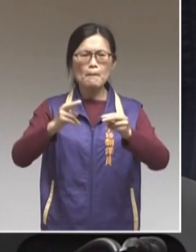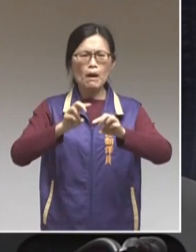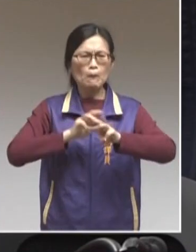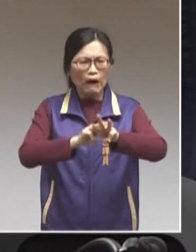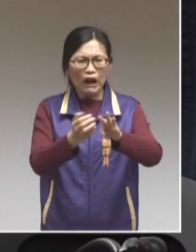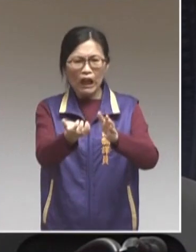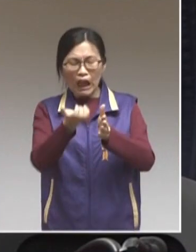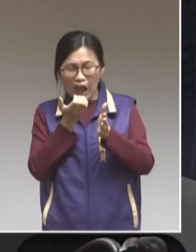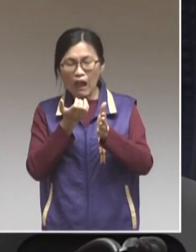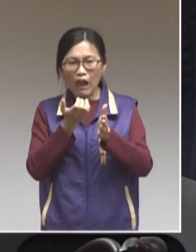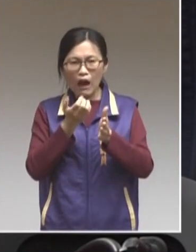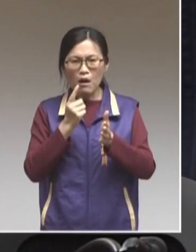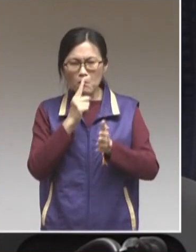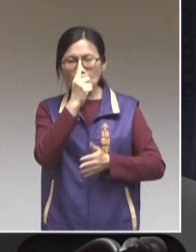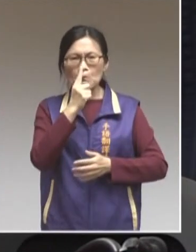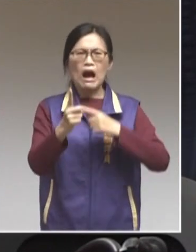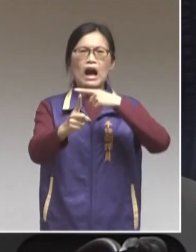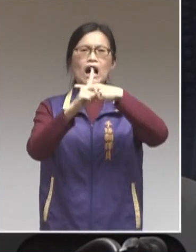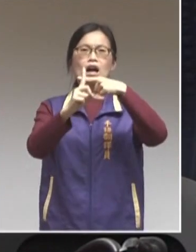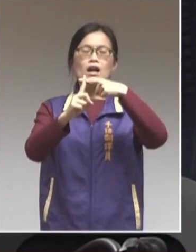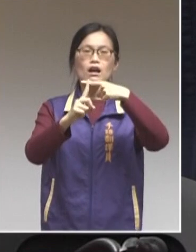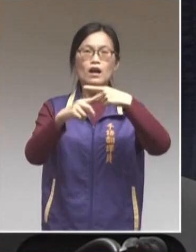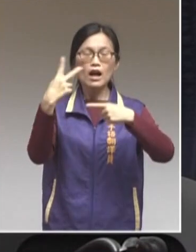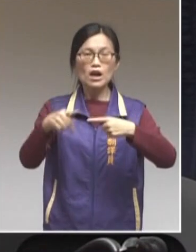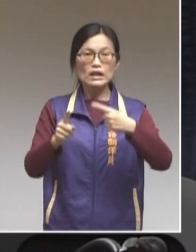性。还有一位是